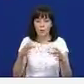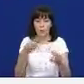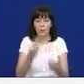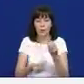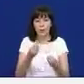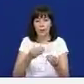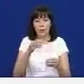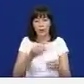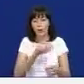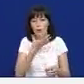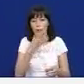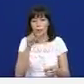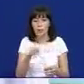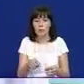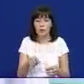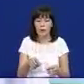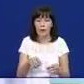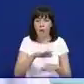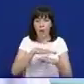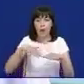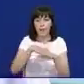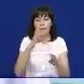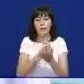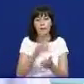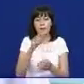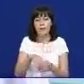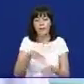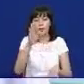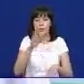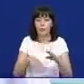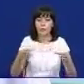Өздерінде шағын осы футбол ойнаған алаңы бар, соған арнап сапасы жақсы доптар алдық.